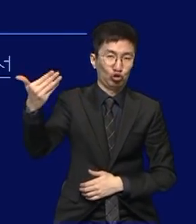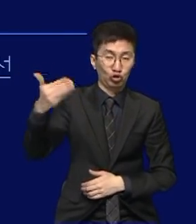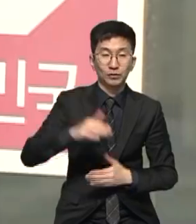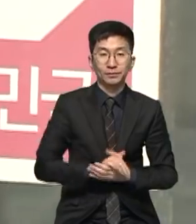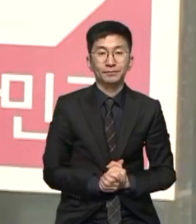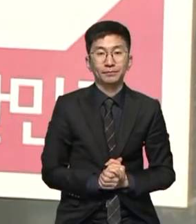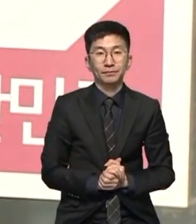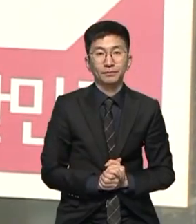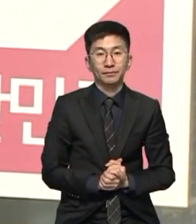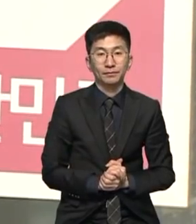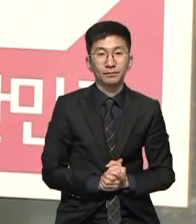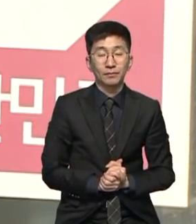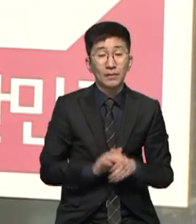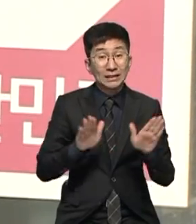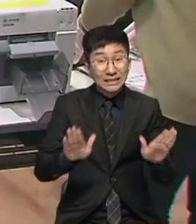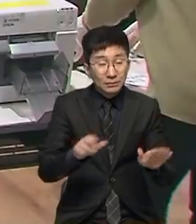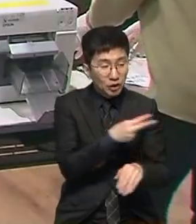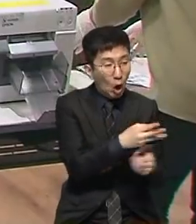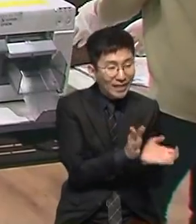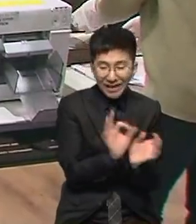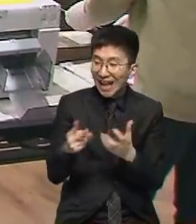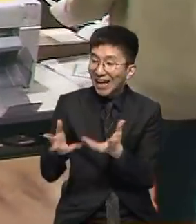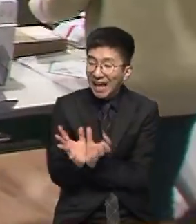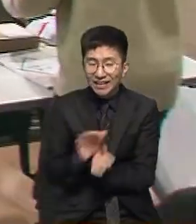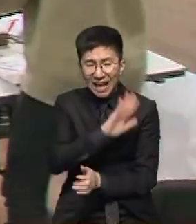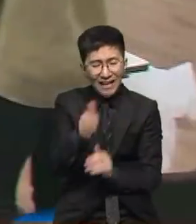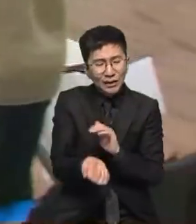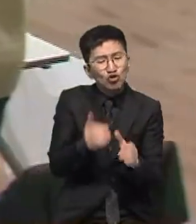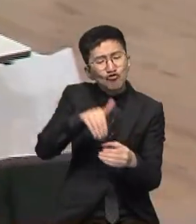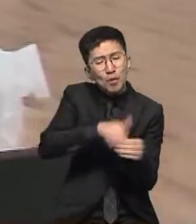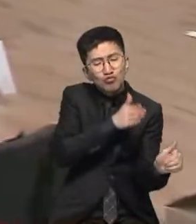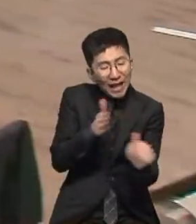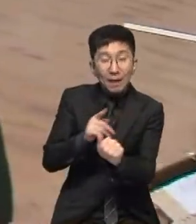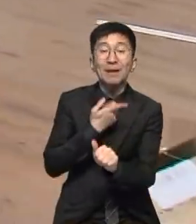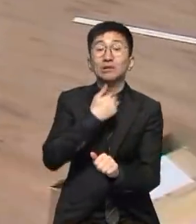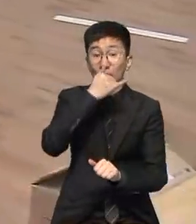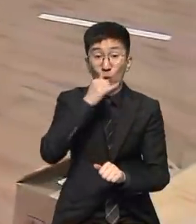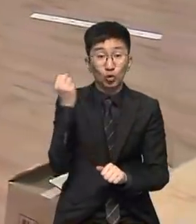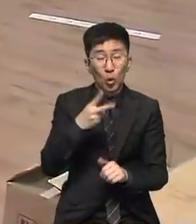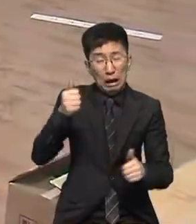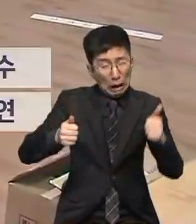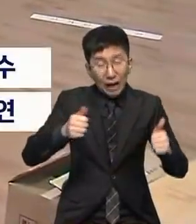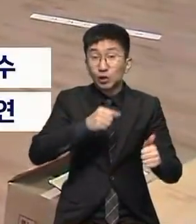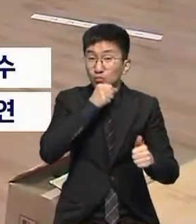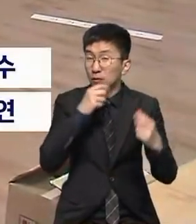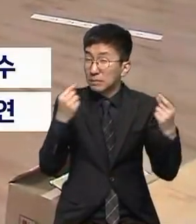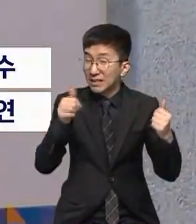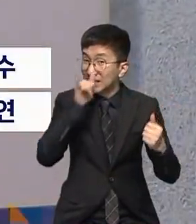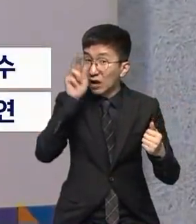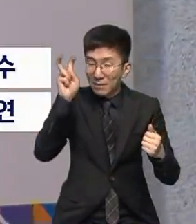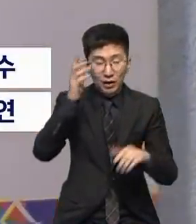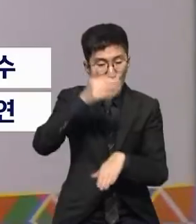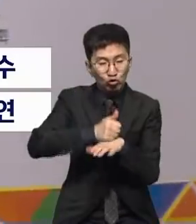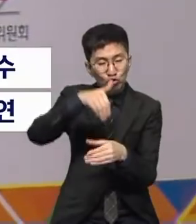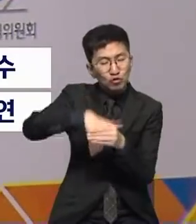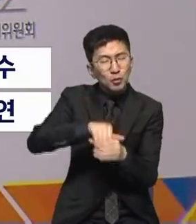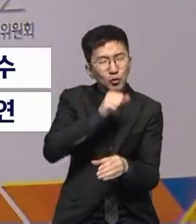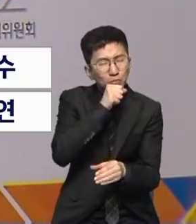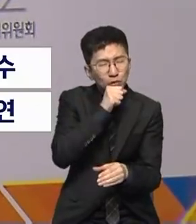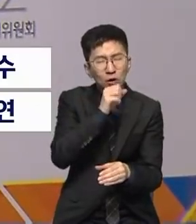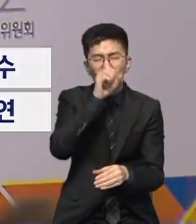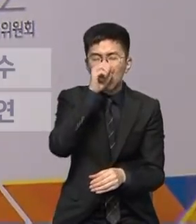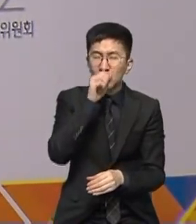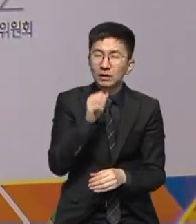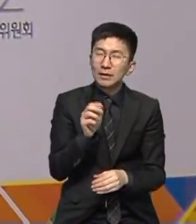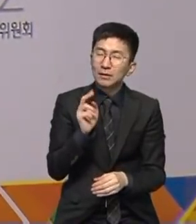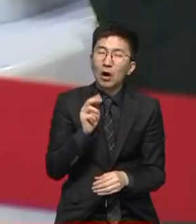26.69%였습니다. 이번엔 여야 모두 사전투표를 독려하고 있고 박빙 선거가 예측돼 투표율이 더 높아질 수 있다고